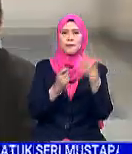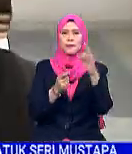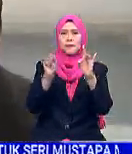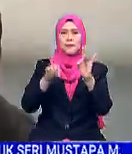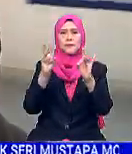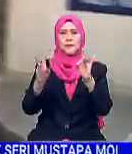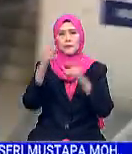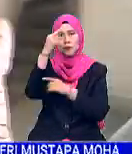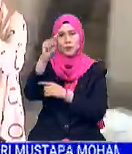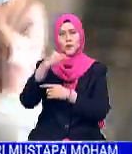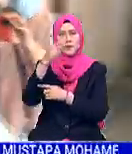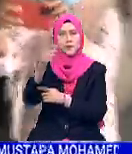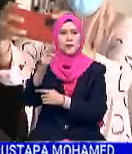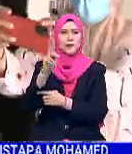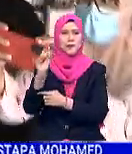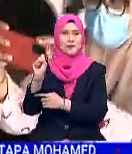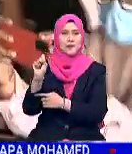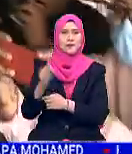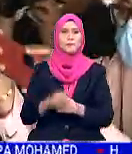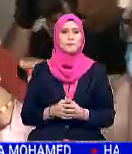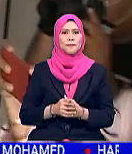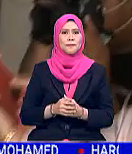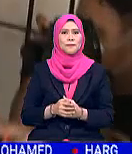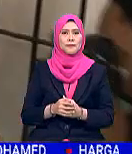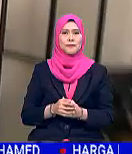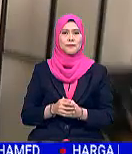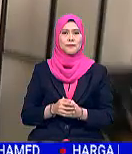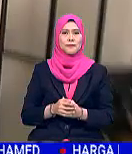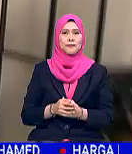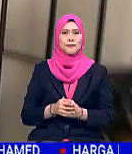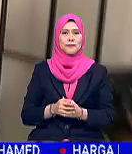untuk sebutan semula Keith hai hai